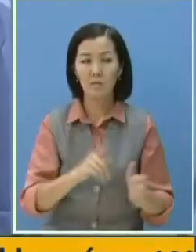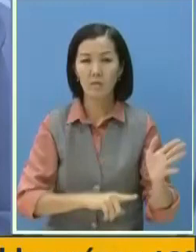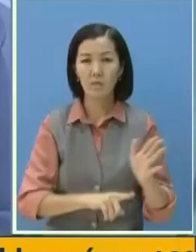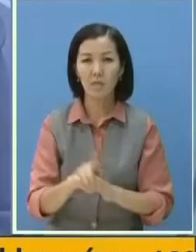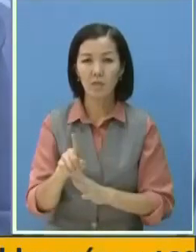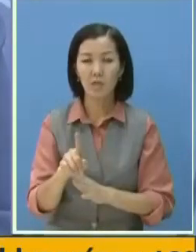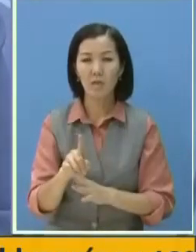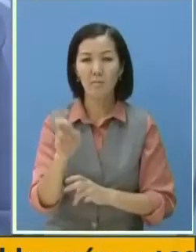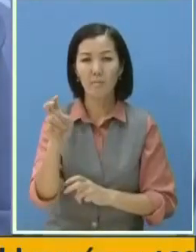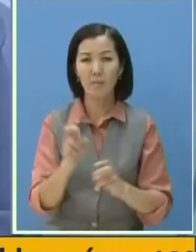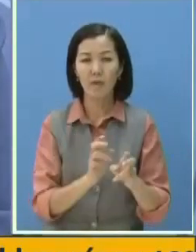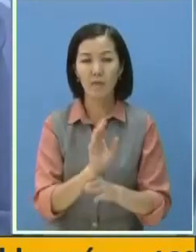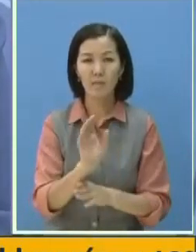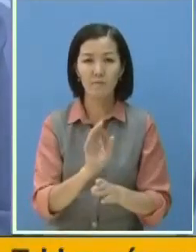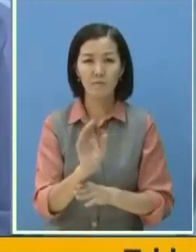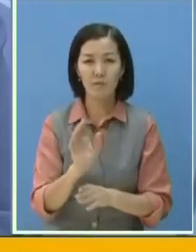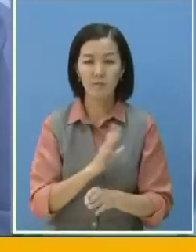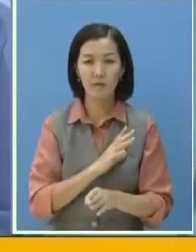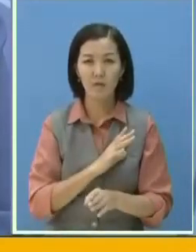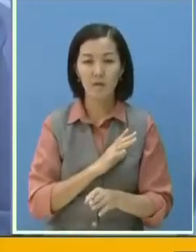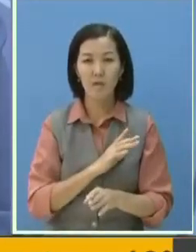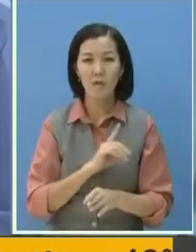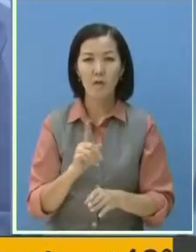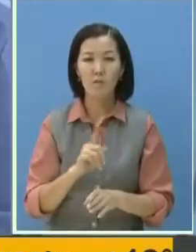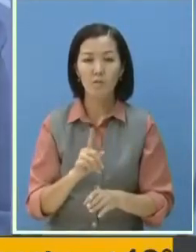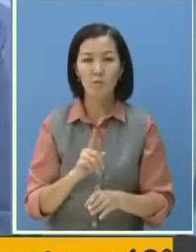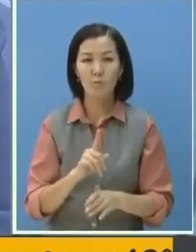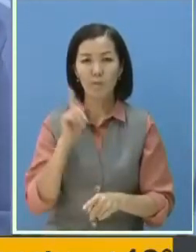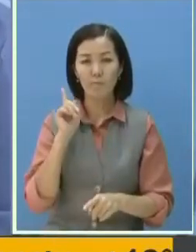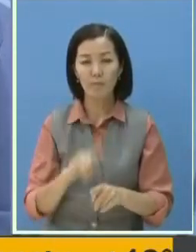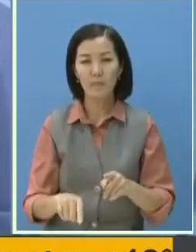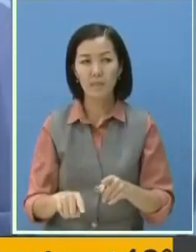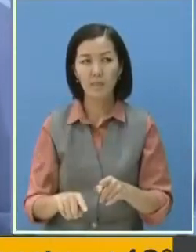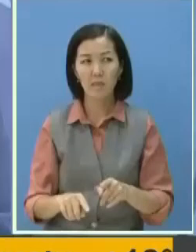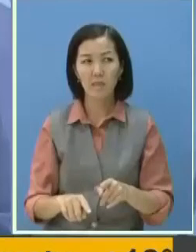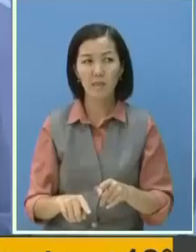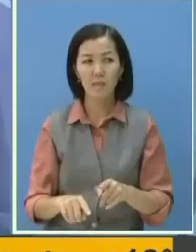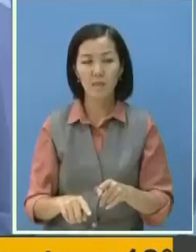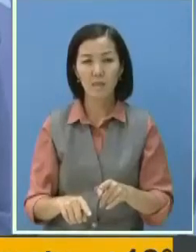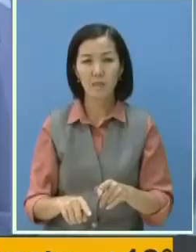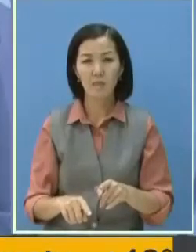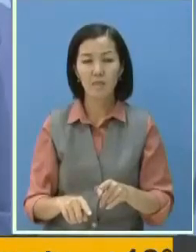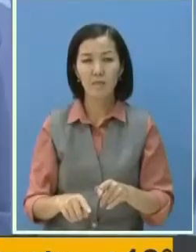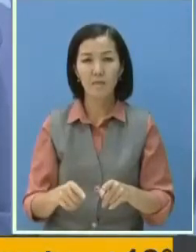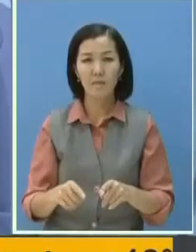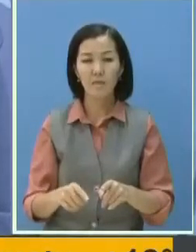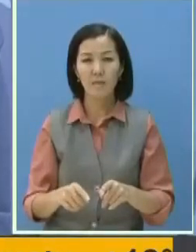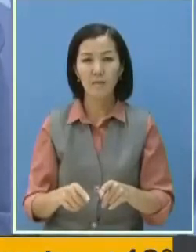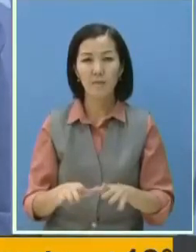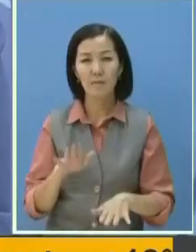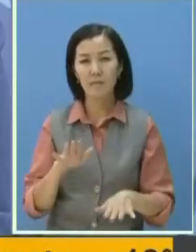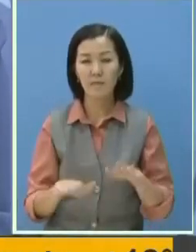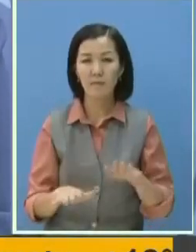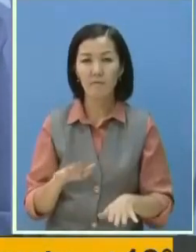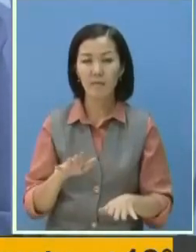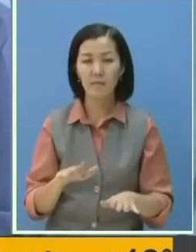производства. То есть для того, чтобы сыграть время, да, потому что, ну, на самом деле это можно сравнить только с войной,